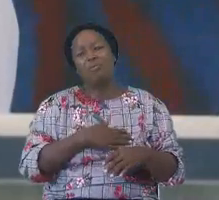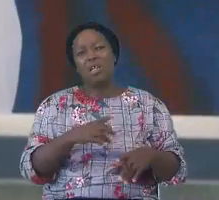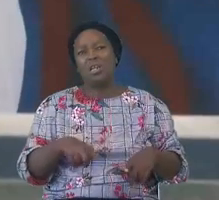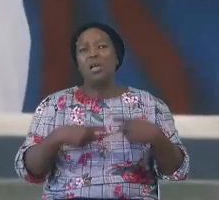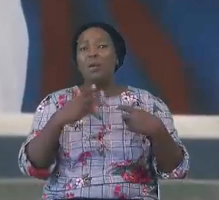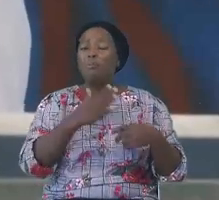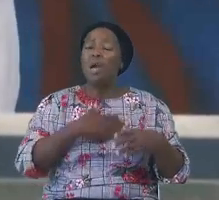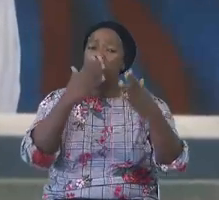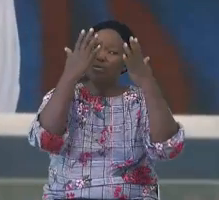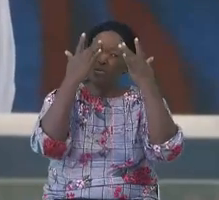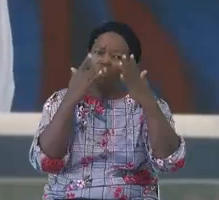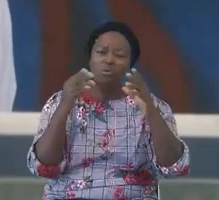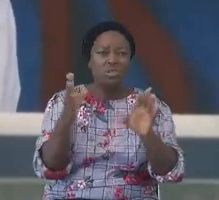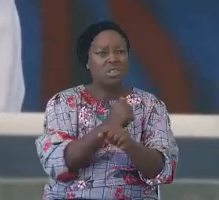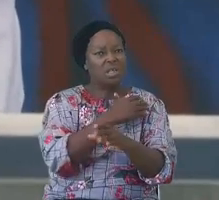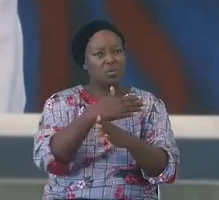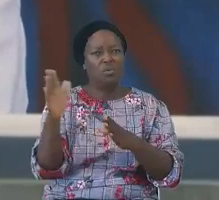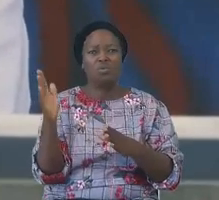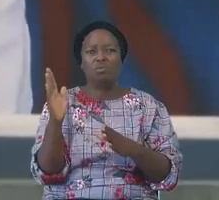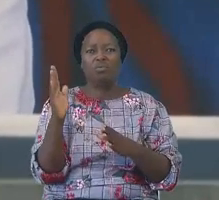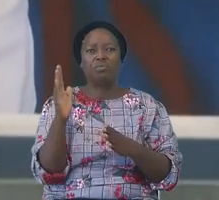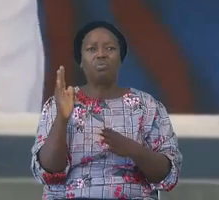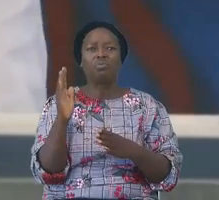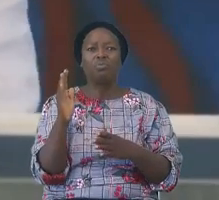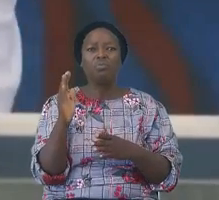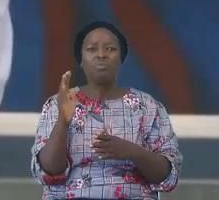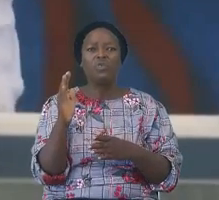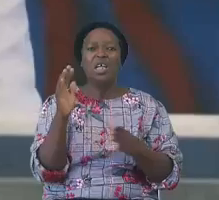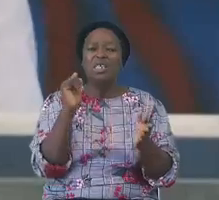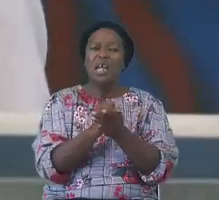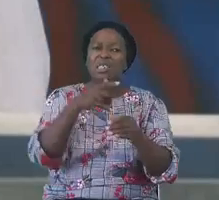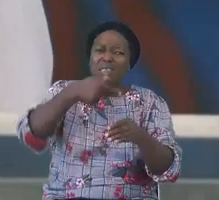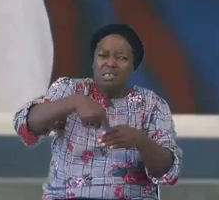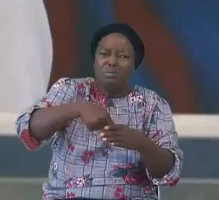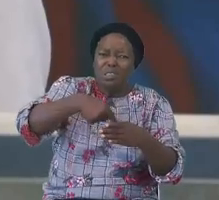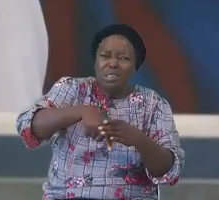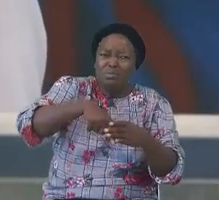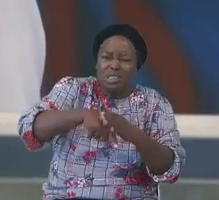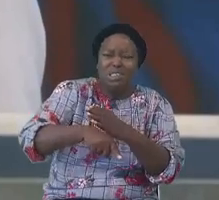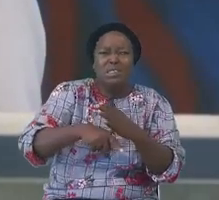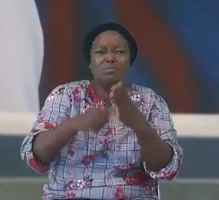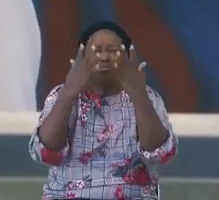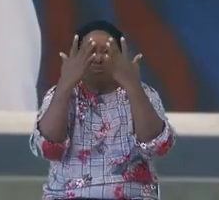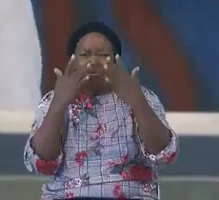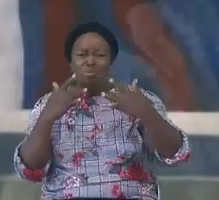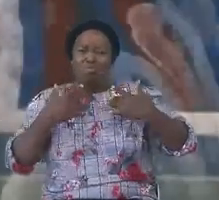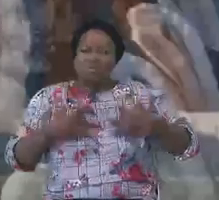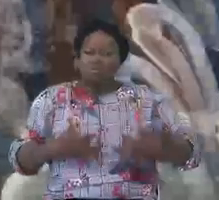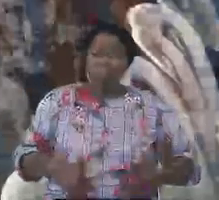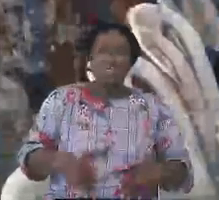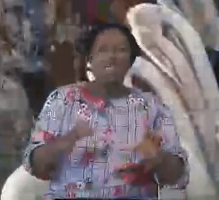Seigneur, tu es le réconfort et le consolateur de ma vie. Ôte ma tristesse.